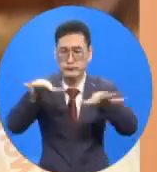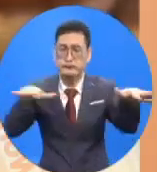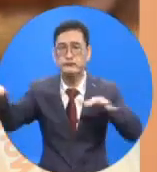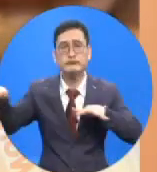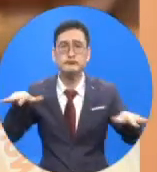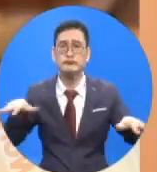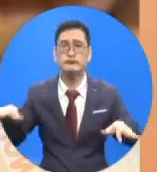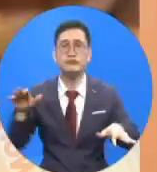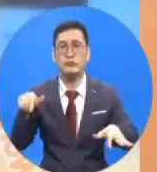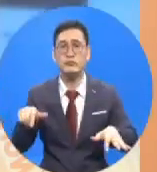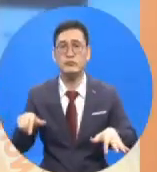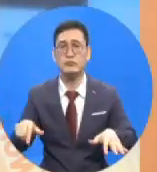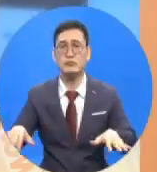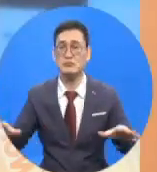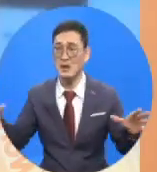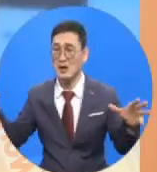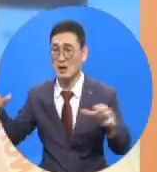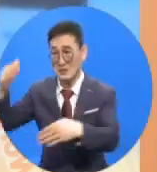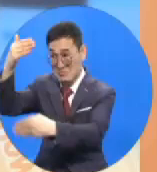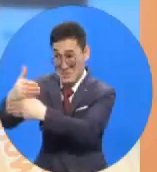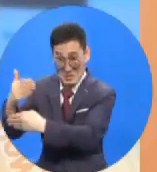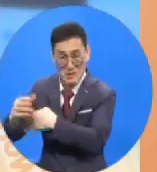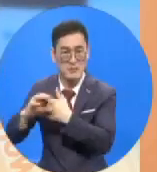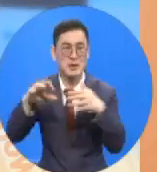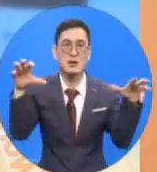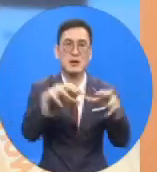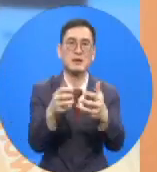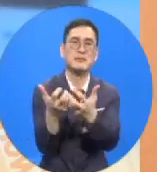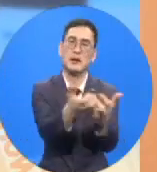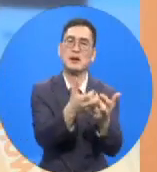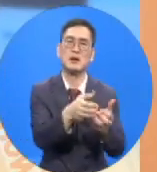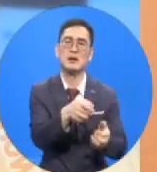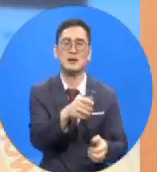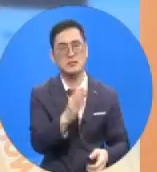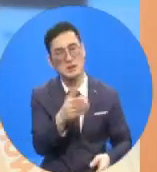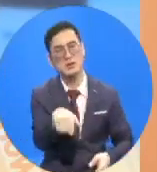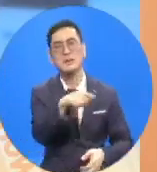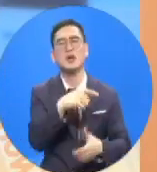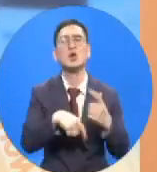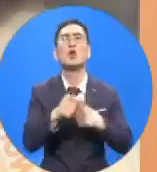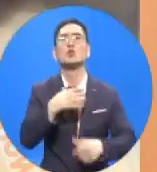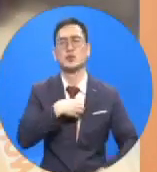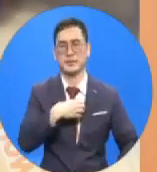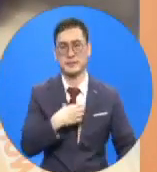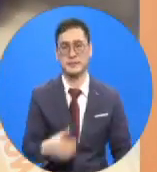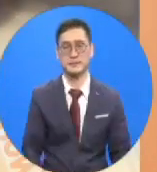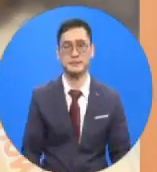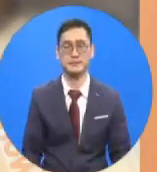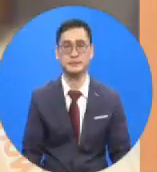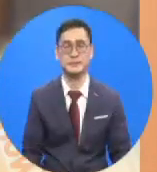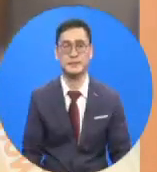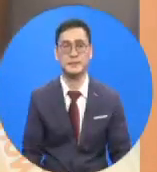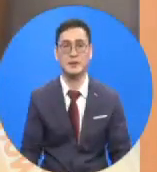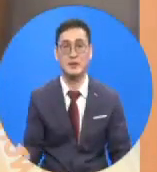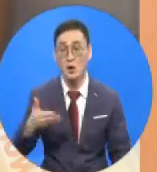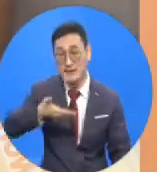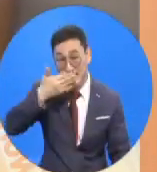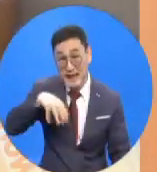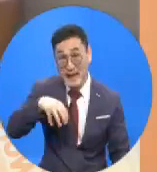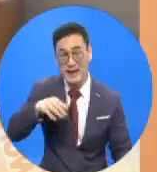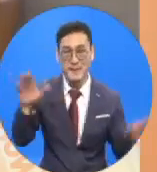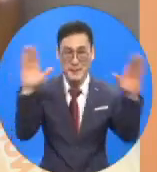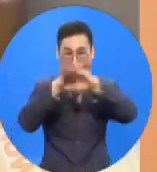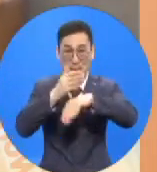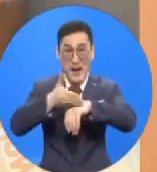있는 가능성이 있지 않습니까 이것처럼 이게 정부가 그냥 좀 탁상공론 이 아닌가 라는 생각이 들어요 그리고 지금 이제 식당 같은 경우도 이제 밤 9시